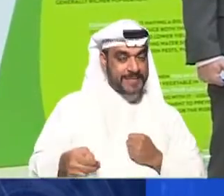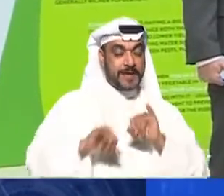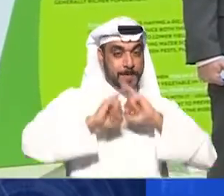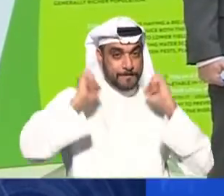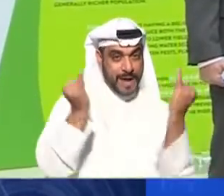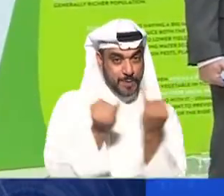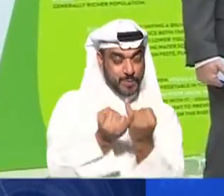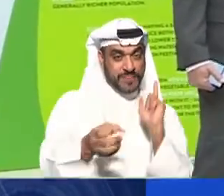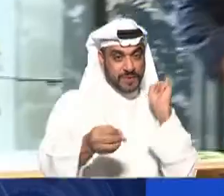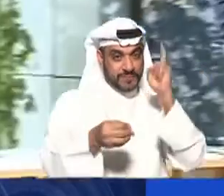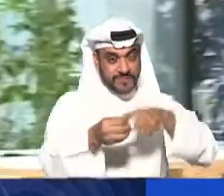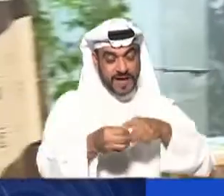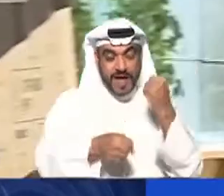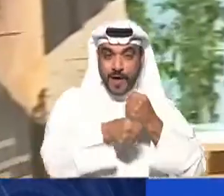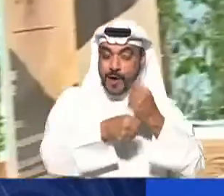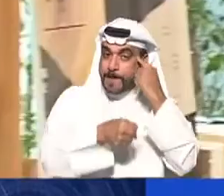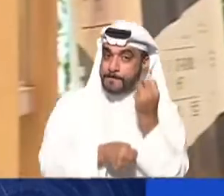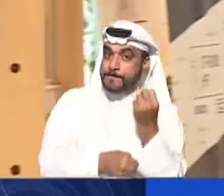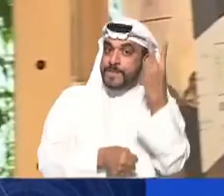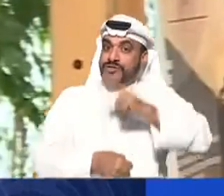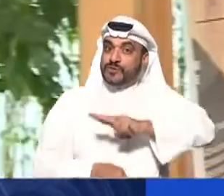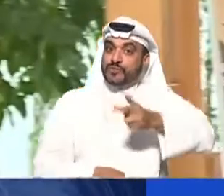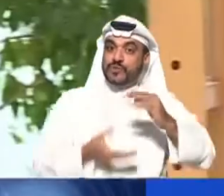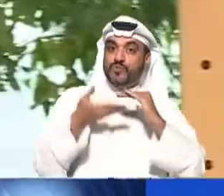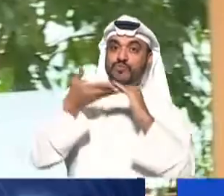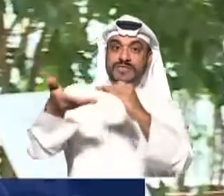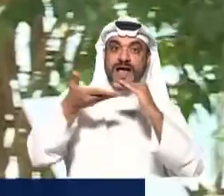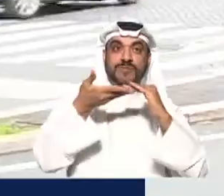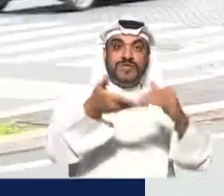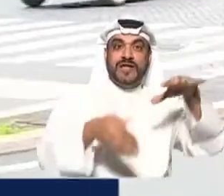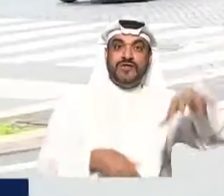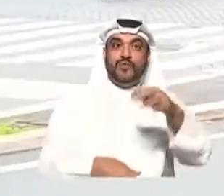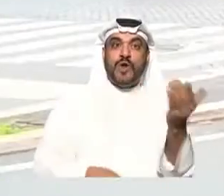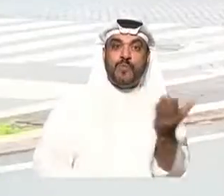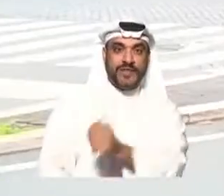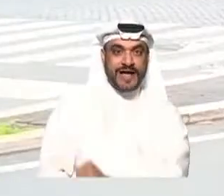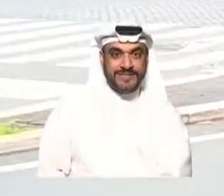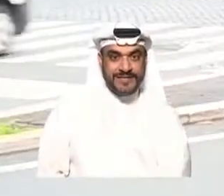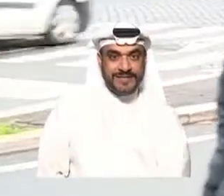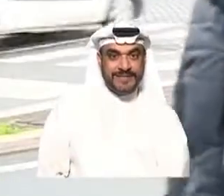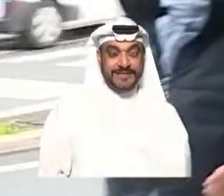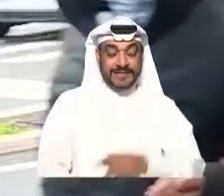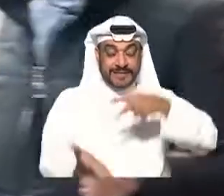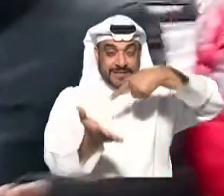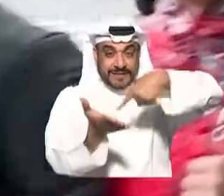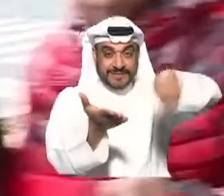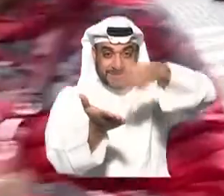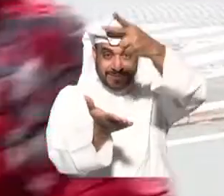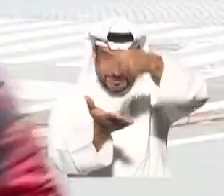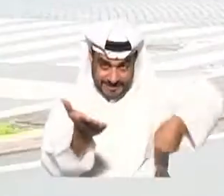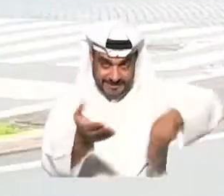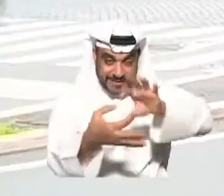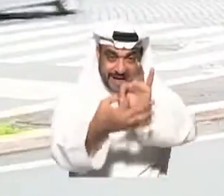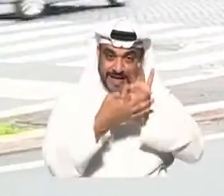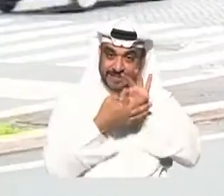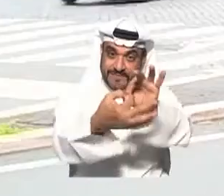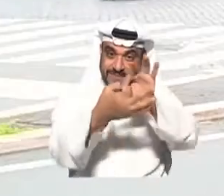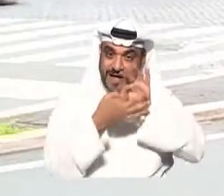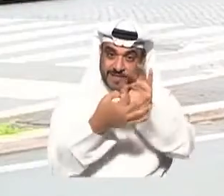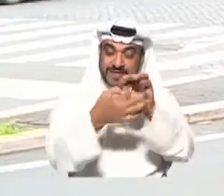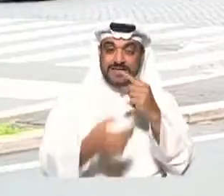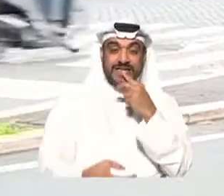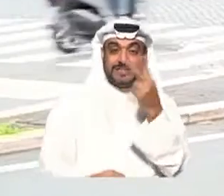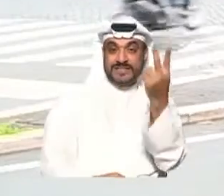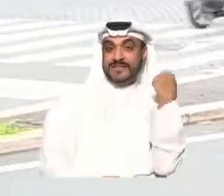المنظمة في مشروعات شتى لمساعدة الدول المحتاجة. هذه الاتفاقية التي تم العمل على إبرامها منذ